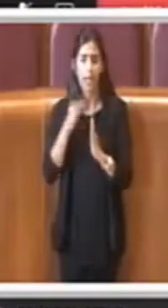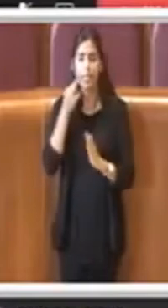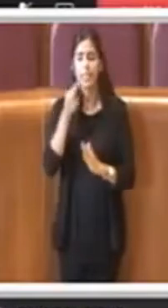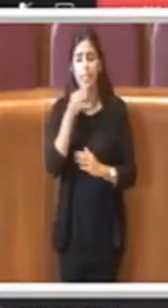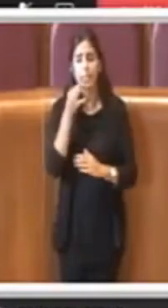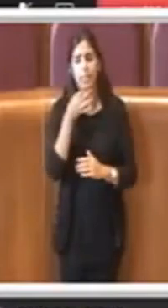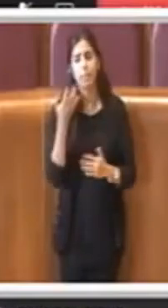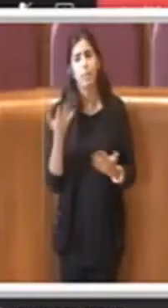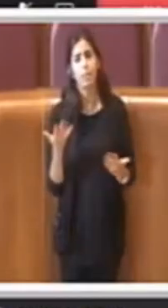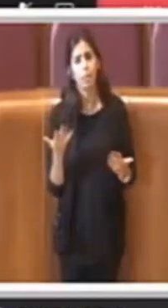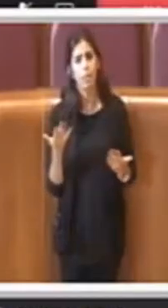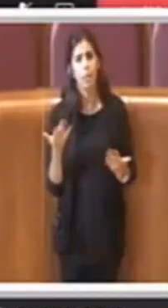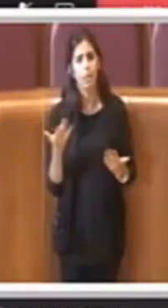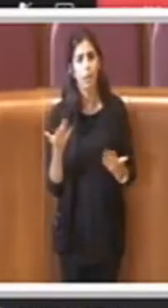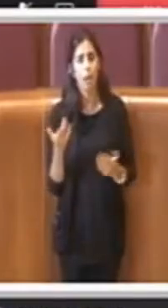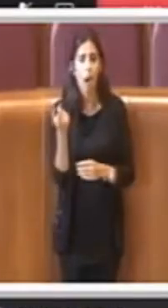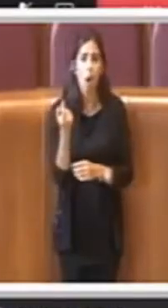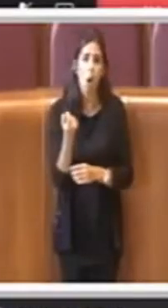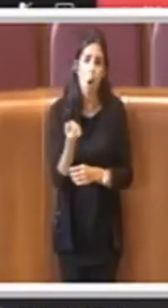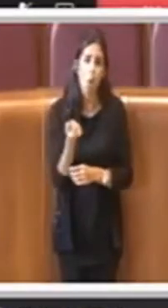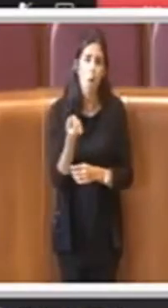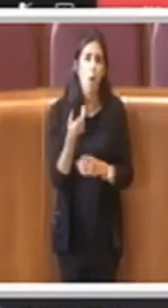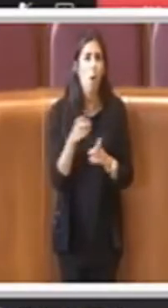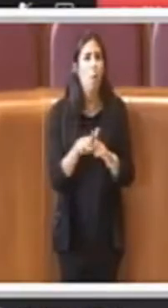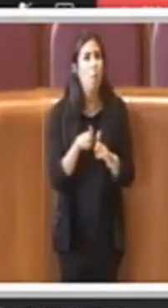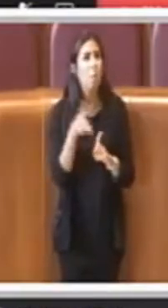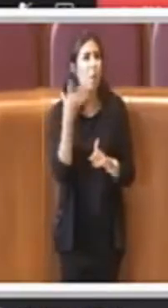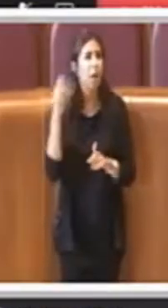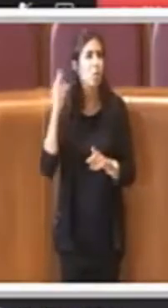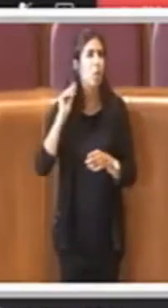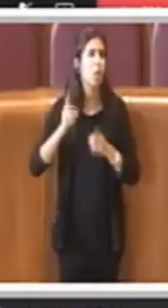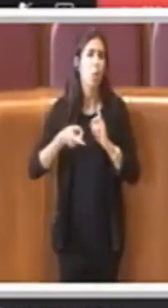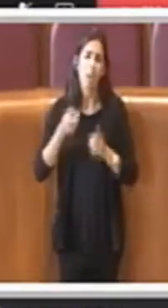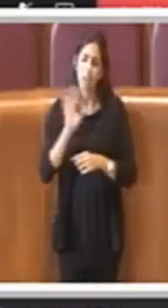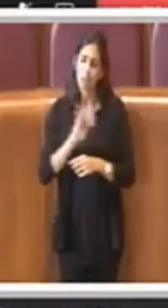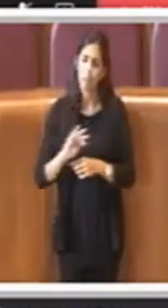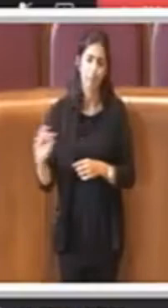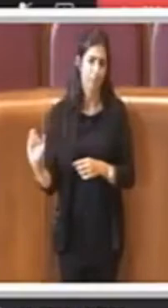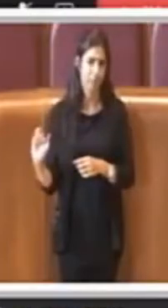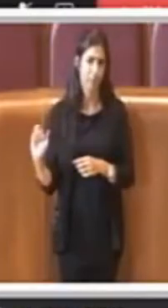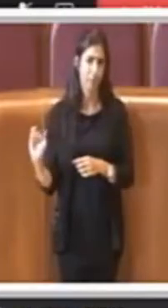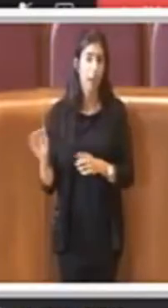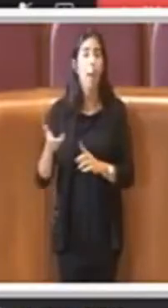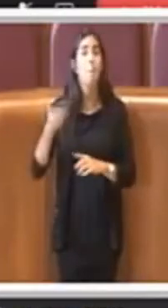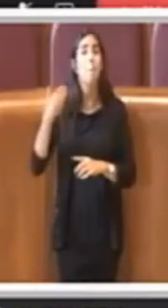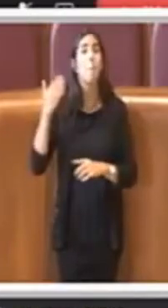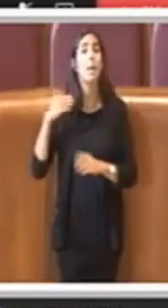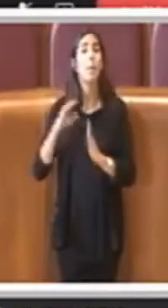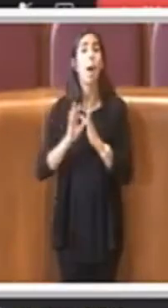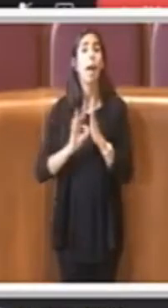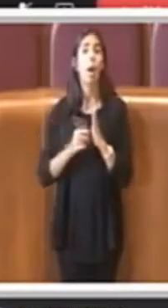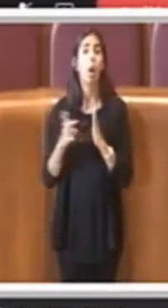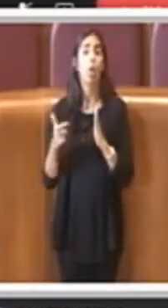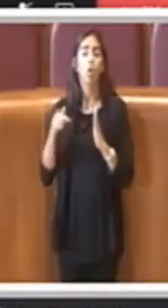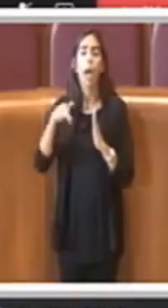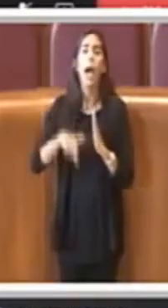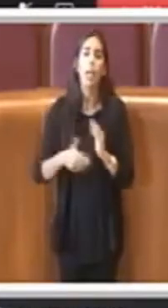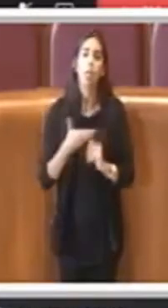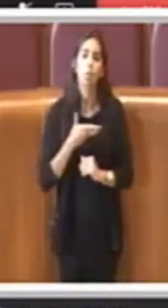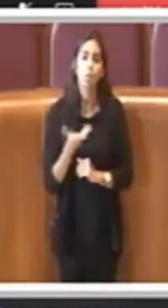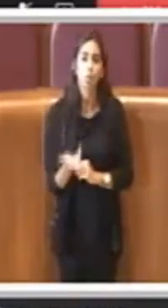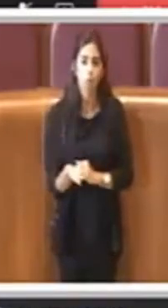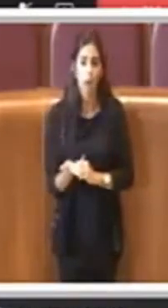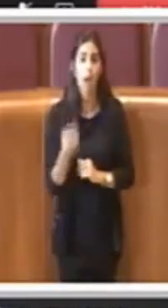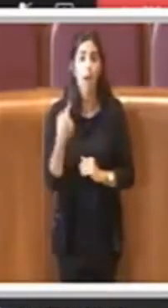attimo quel tipo di pregiudizio politico, prima una regolamentazione non esisteva, adesso esiste ed esiste